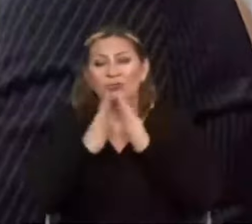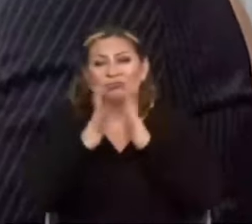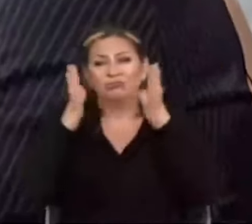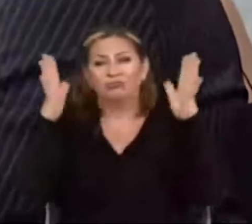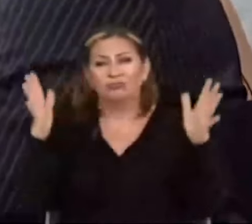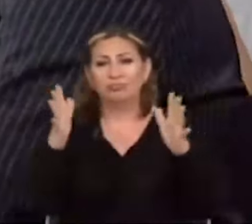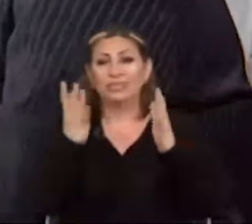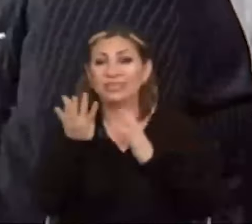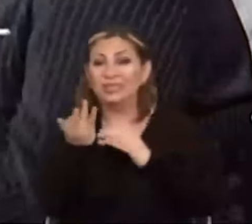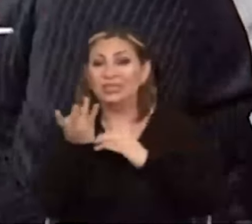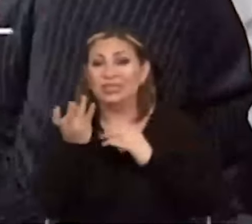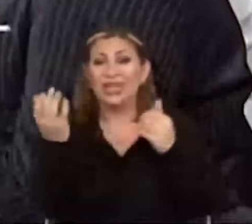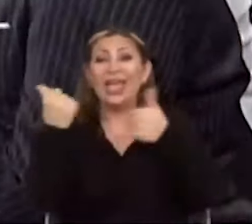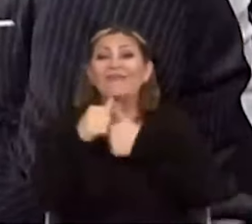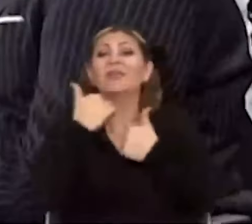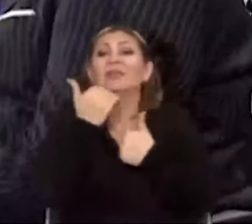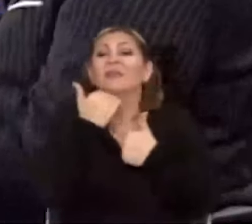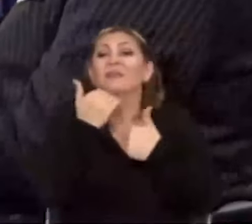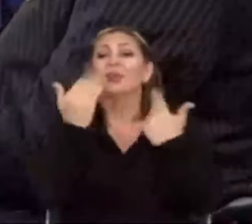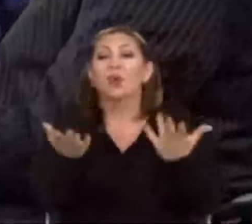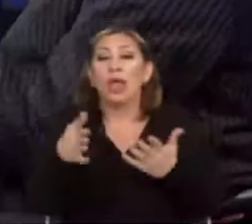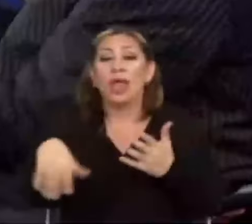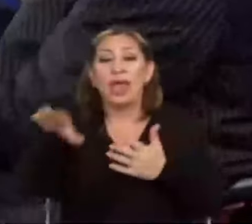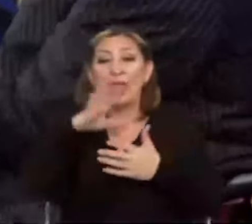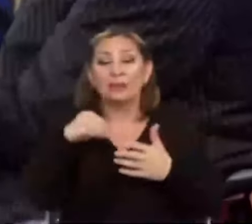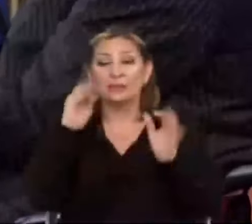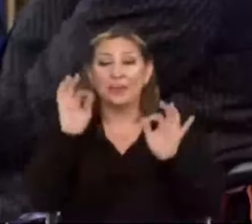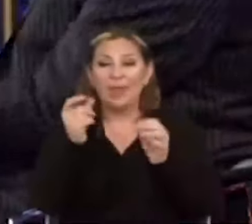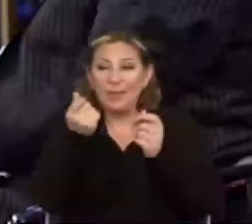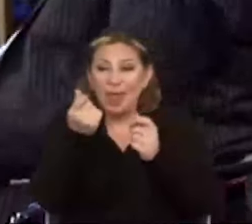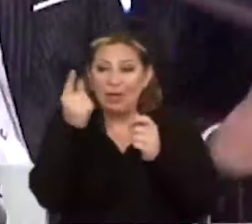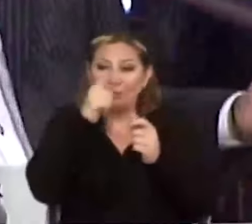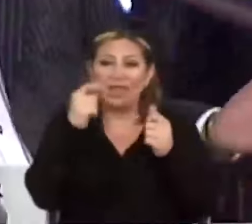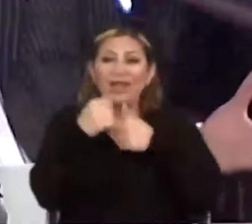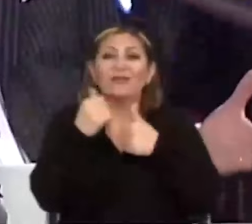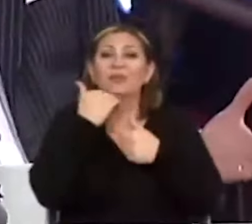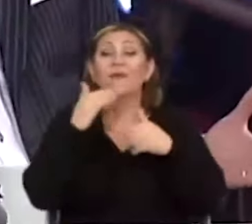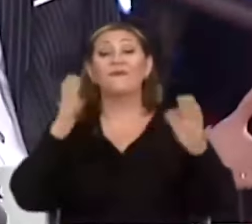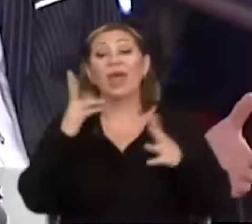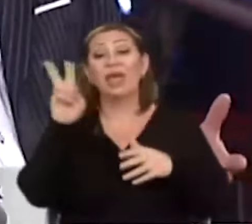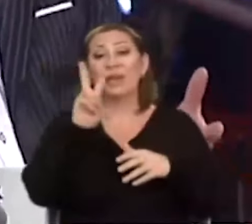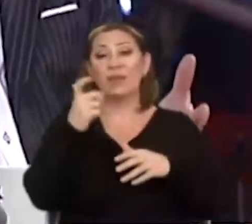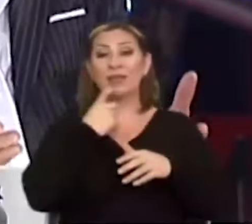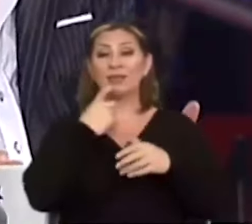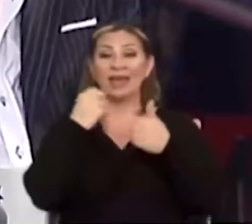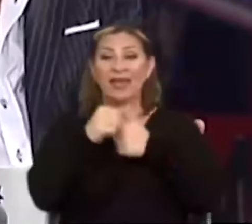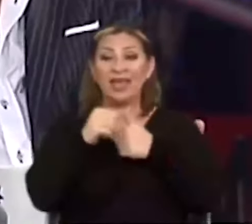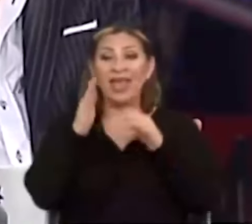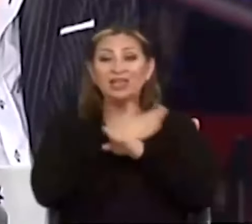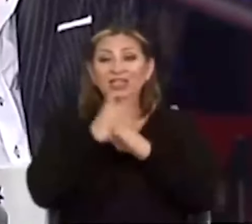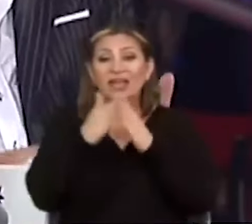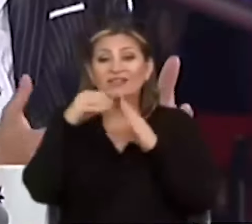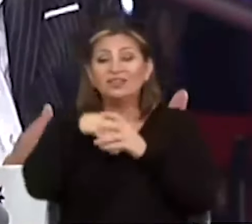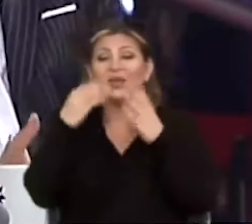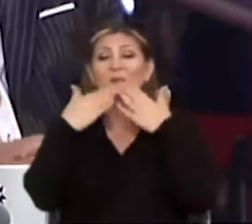Türkiye'de nişanlı çiftler var, bir türlü evlenemiyorlar. Hepsinin başı ekonomiye dayanıyor. Ve 20 yıllık evli, doğru dürüst evinde eşya